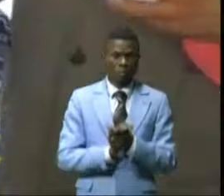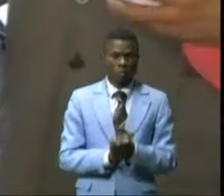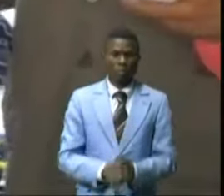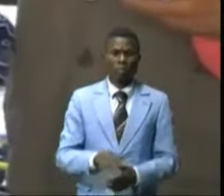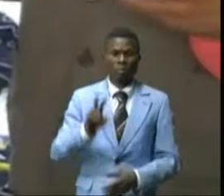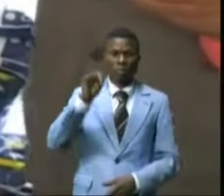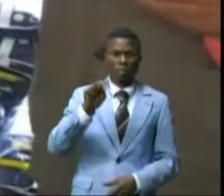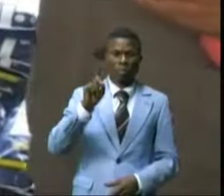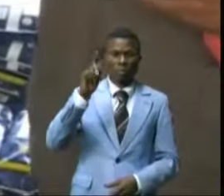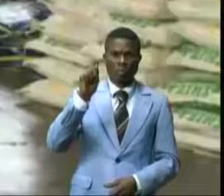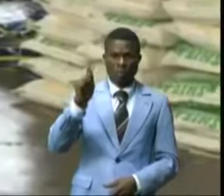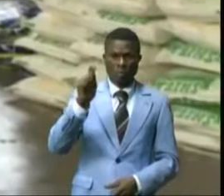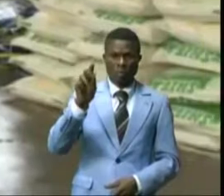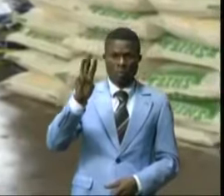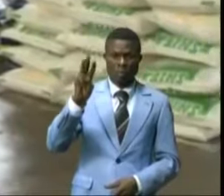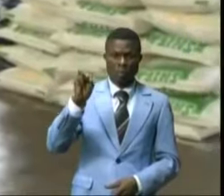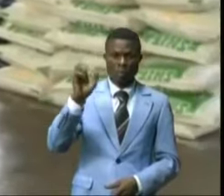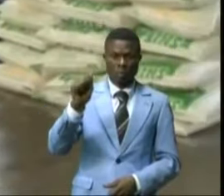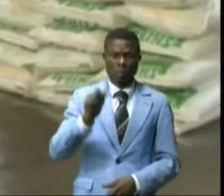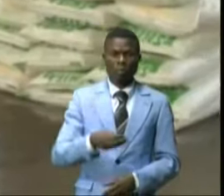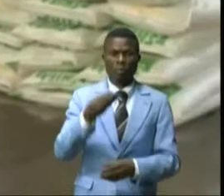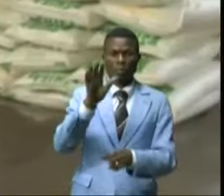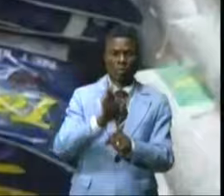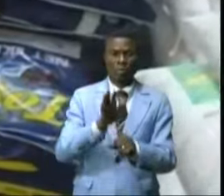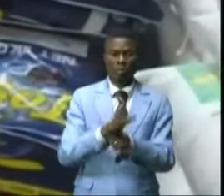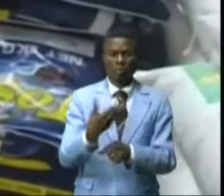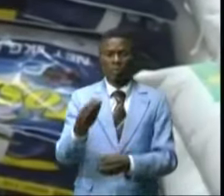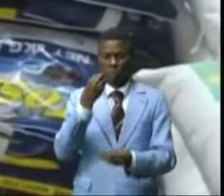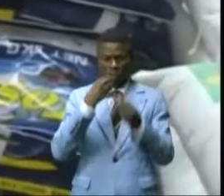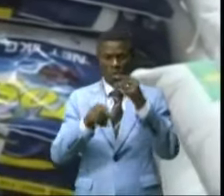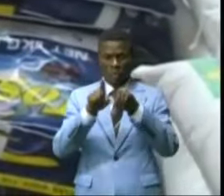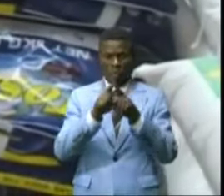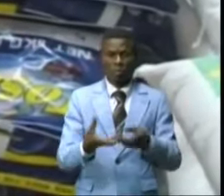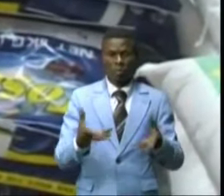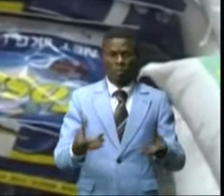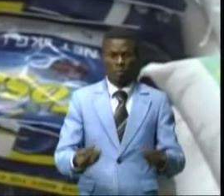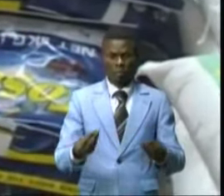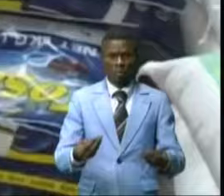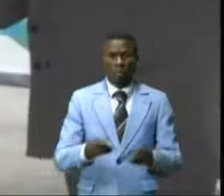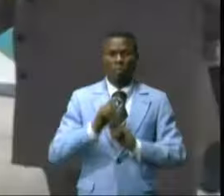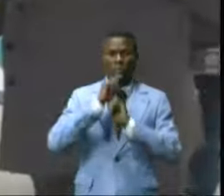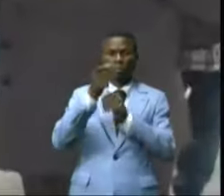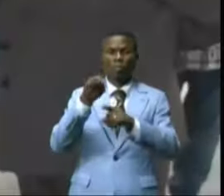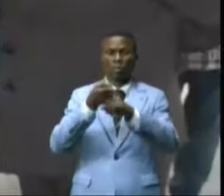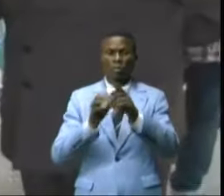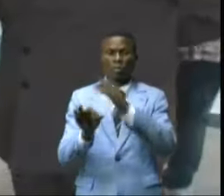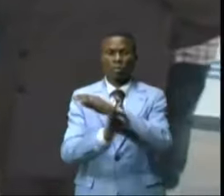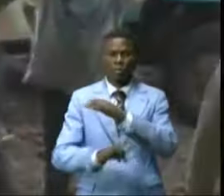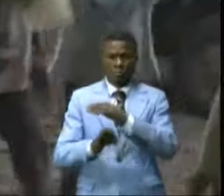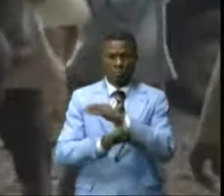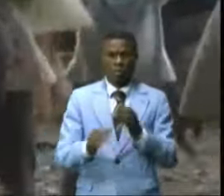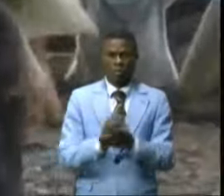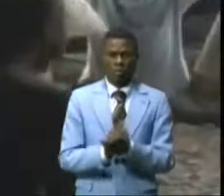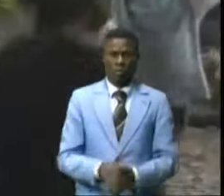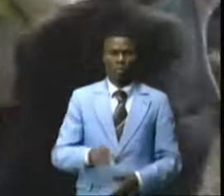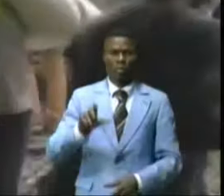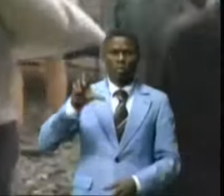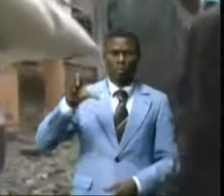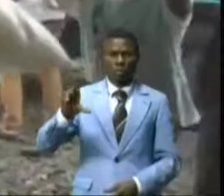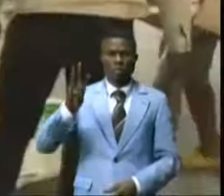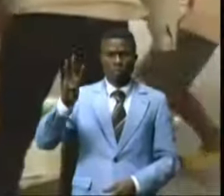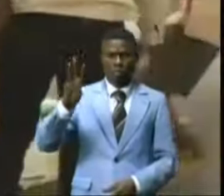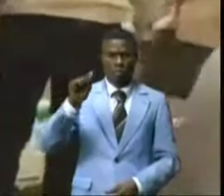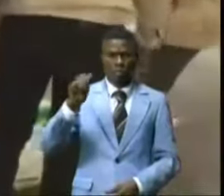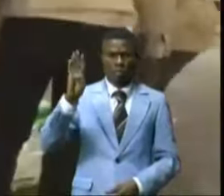Tumbalwaba qui a remis une importante quantité de vivres et non-vivres dans de la fondation Tumbalwaba. Ces dons déchargés